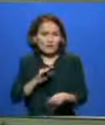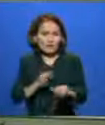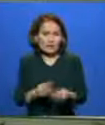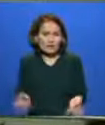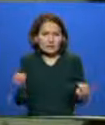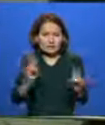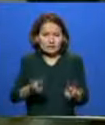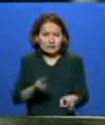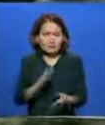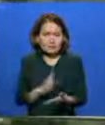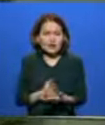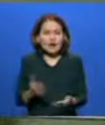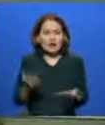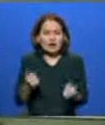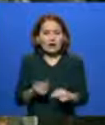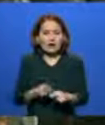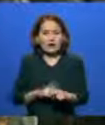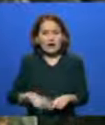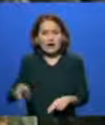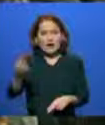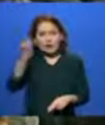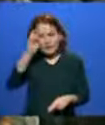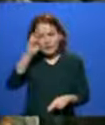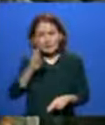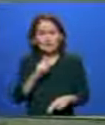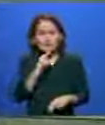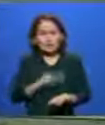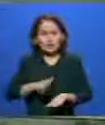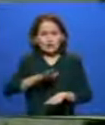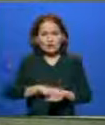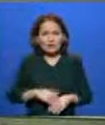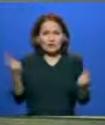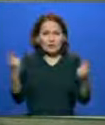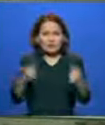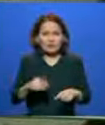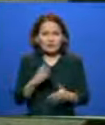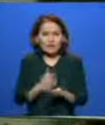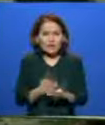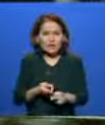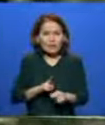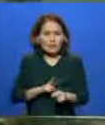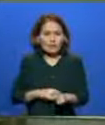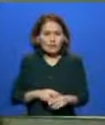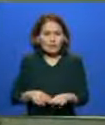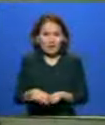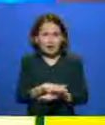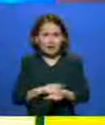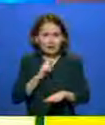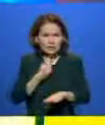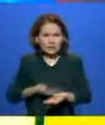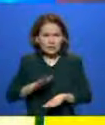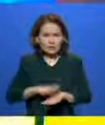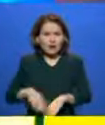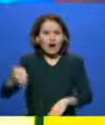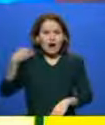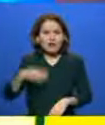Ондай саудагерлер көбейіп кетті. Елдің басындағы қиын жағдайды пайдасына асыруға қалай ғана дәті барады.